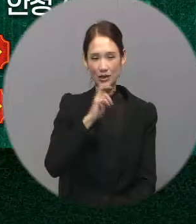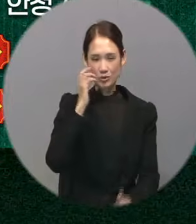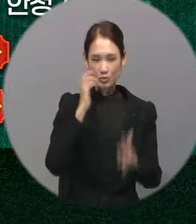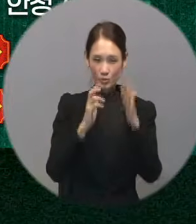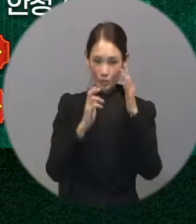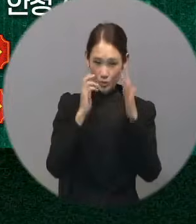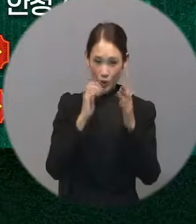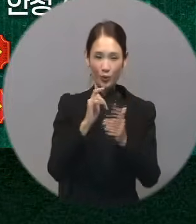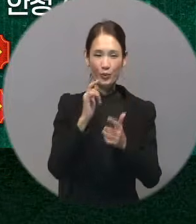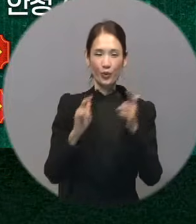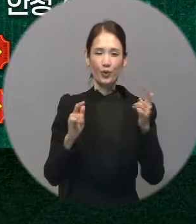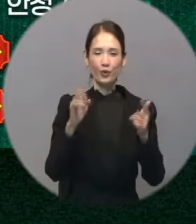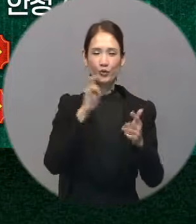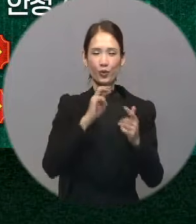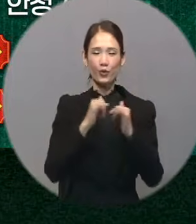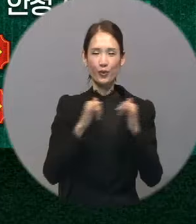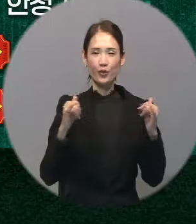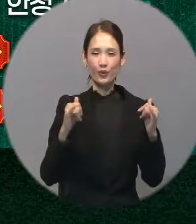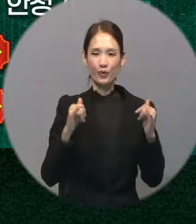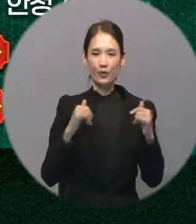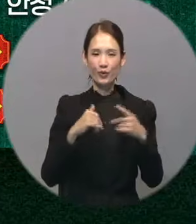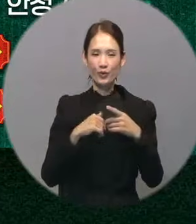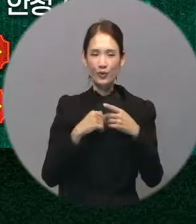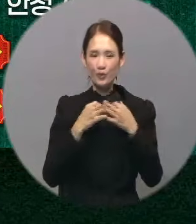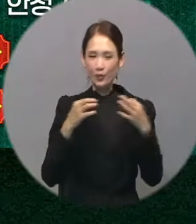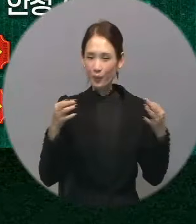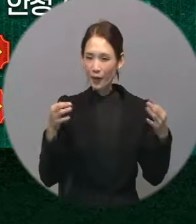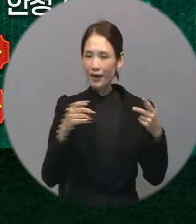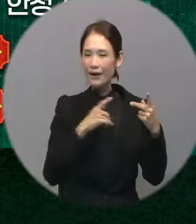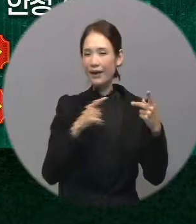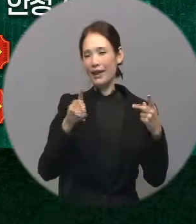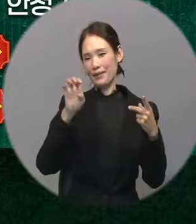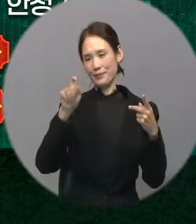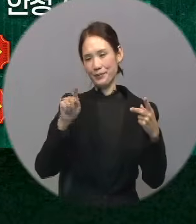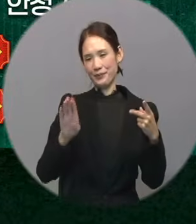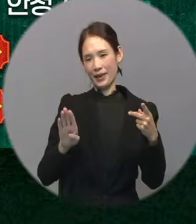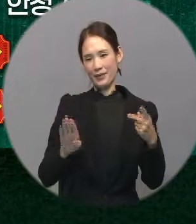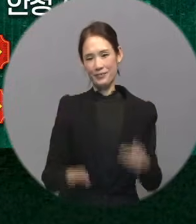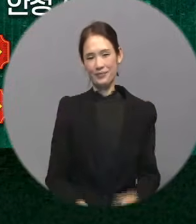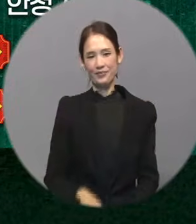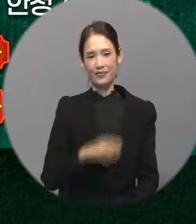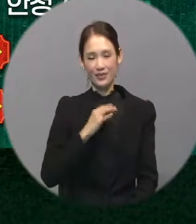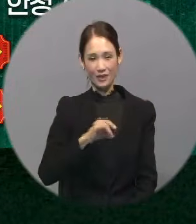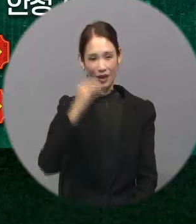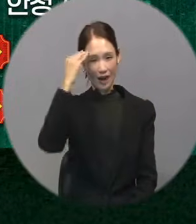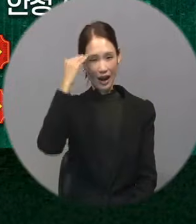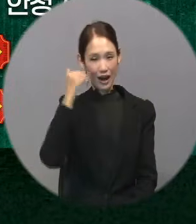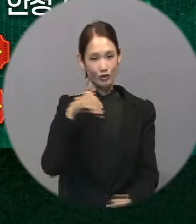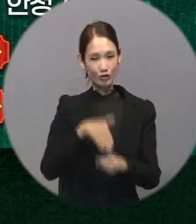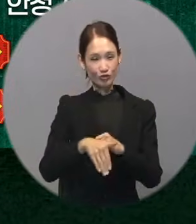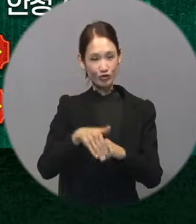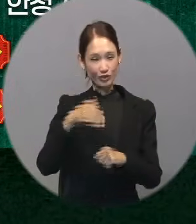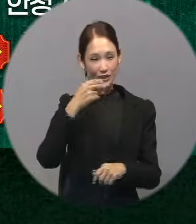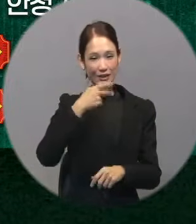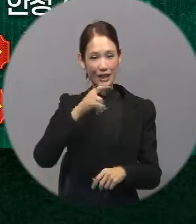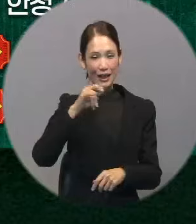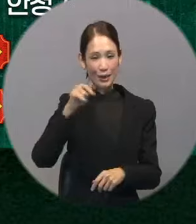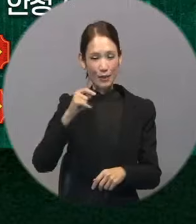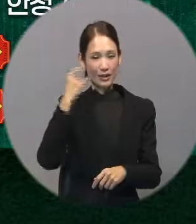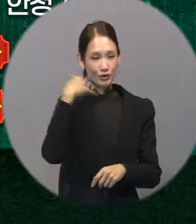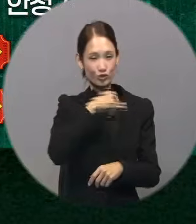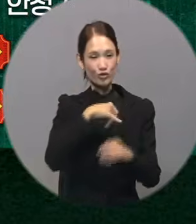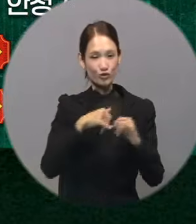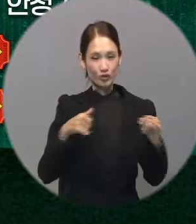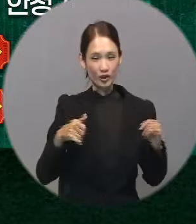다단하면서 여러 사람의 목소리가 들린다 그러면 K-팝일 확률이 매우 높습니다. 그래서 제가 처음 한류 느낌을 들은 게 대만 사람들, 중국